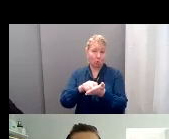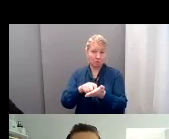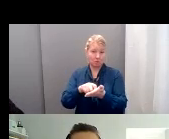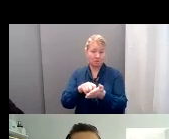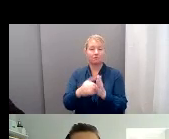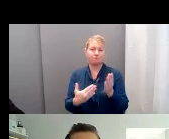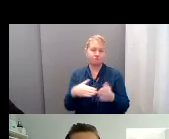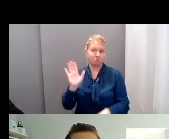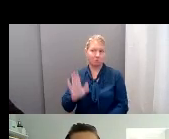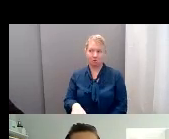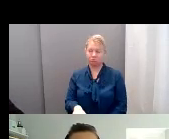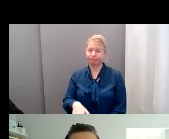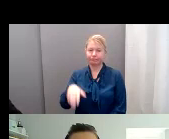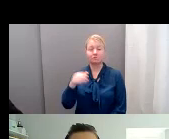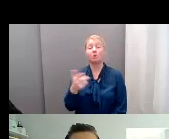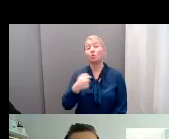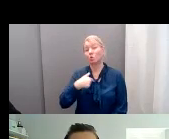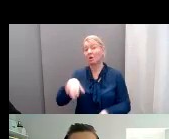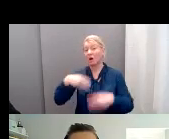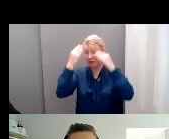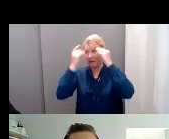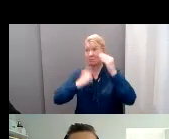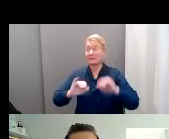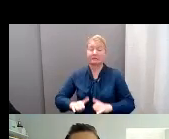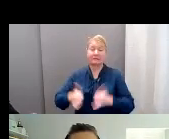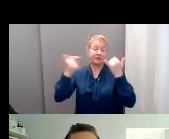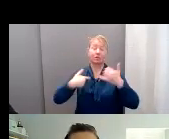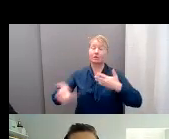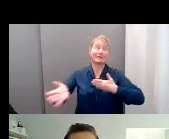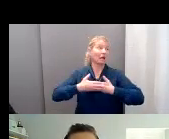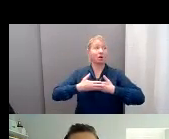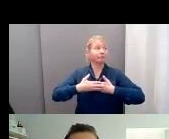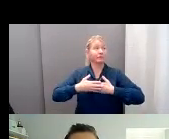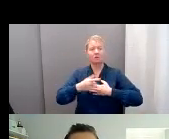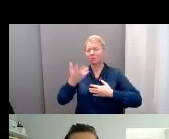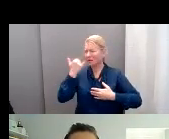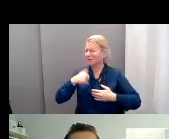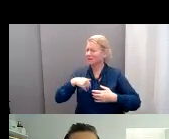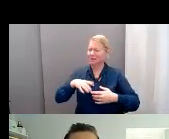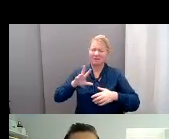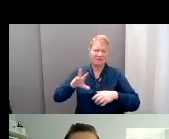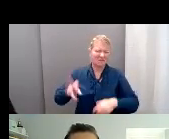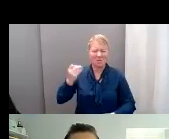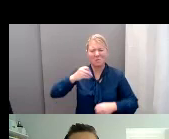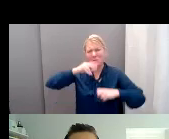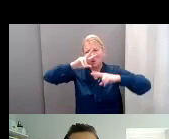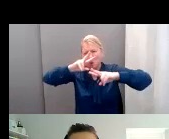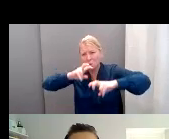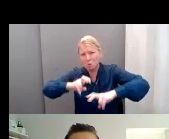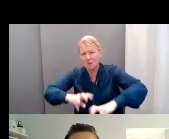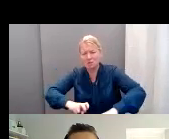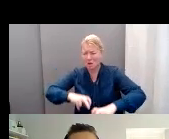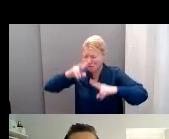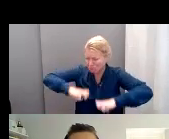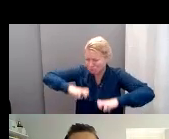Någonting jag har lärt mig väldigt tidigt är att jag stänger av. De kan genomföra de mest brutala undersökningarna utan att jag egentligen uppfattar